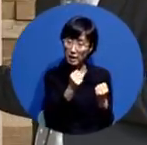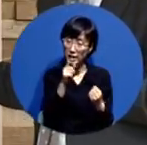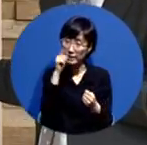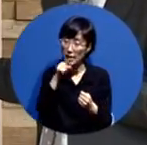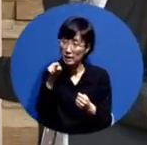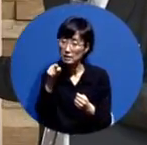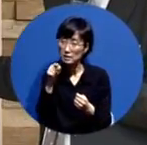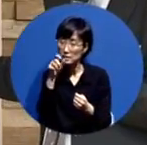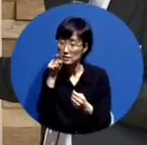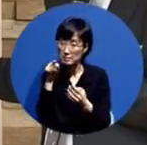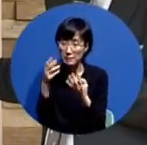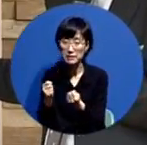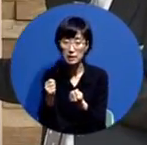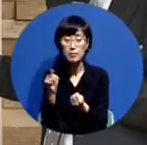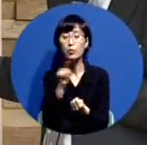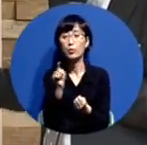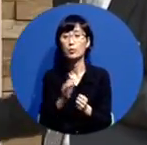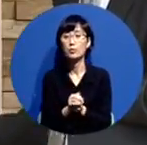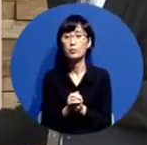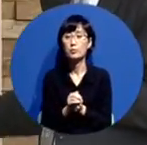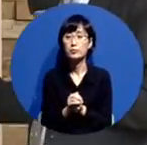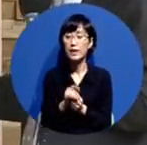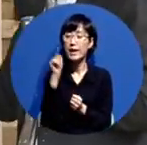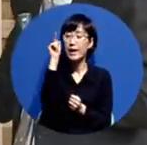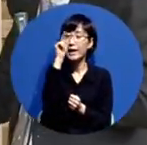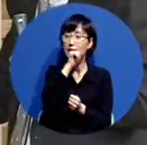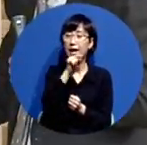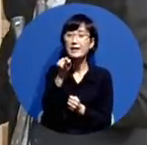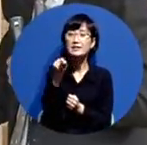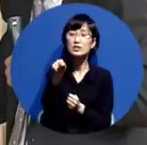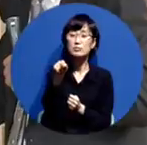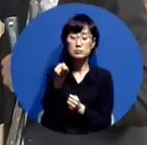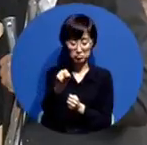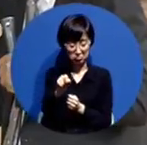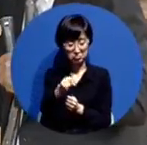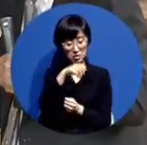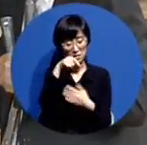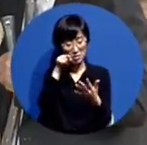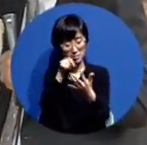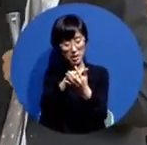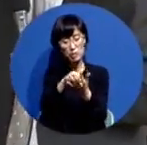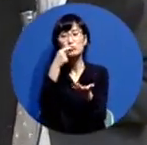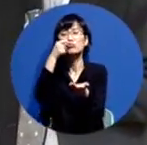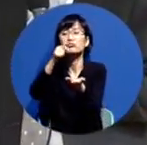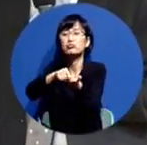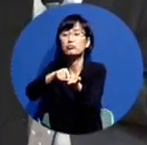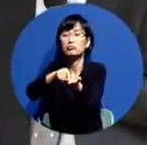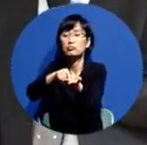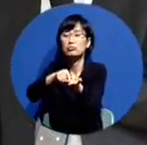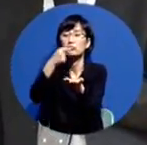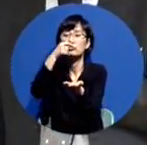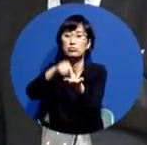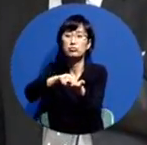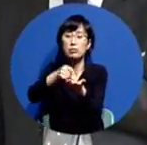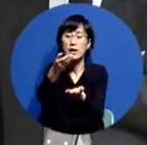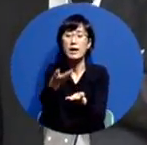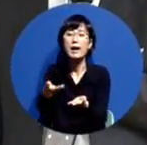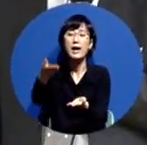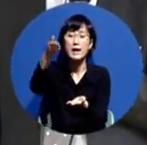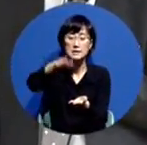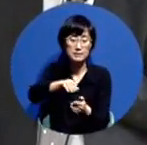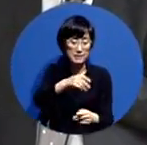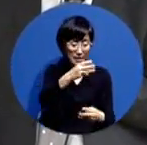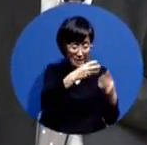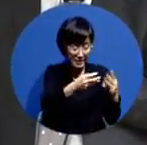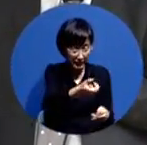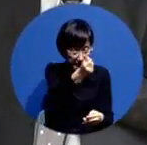있어도보입니다 短处你随便待着也是能看到。 그런데이렘넌트가지고있는장점은자세히봐야보입니다